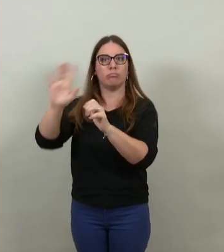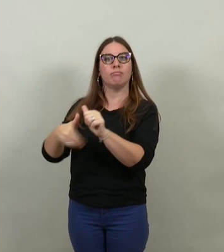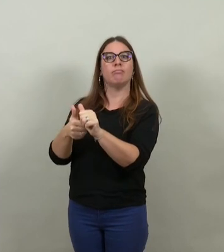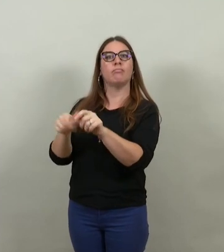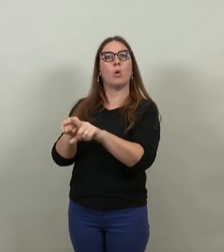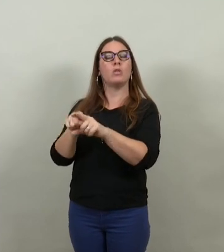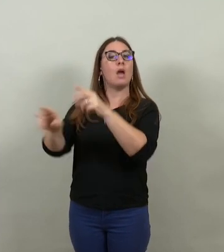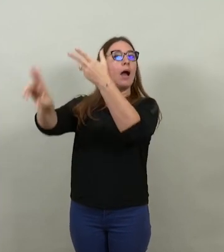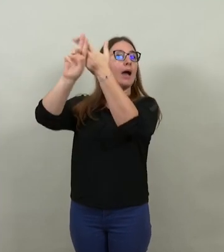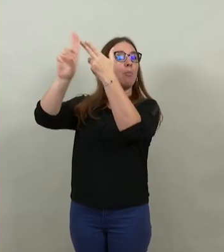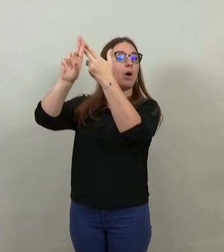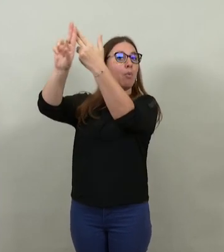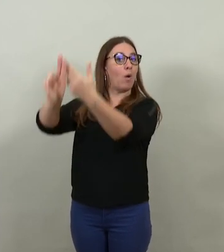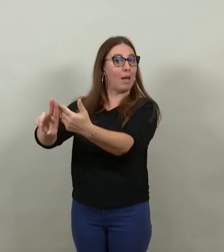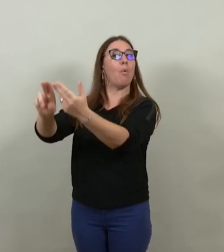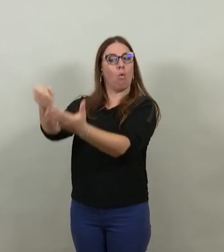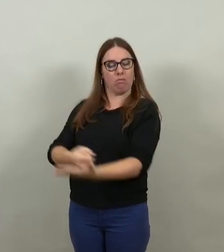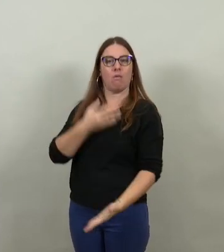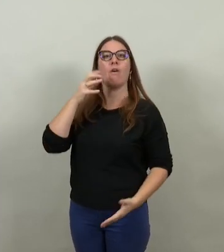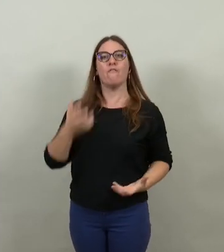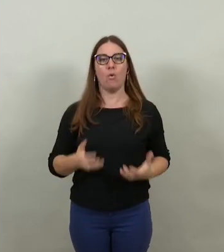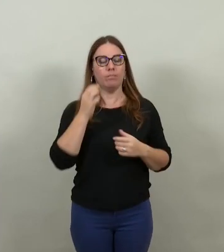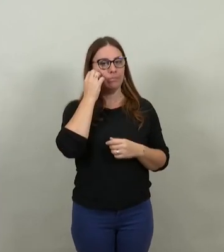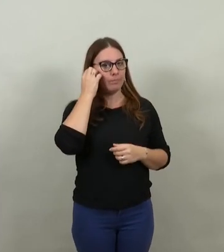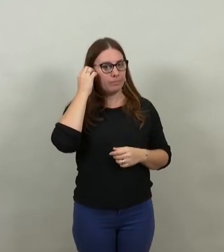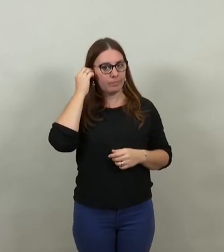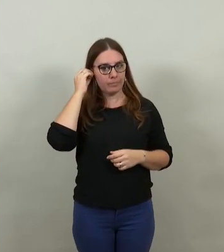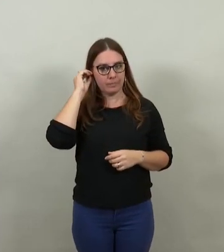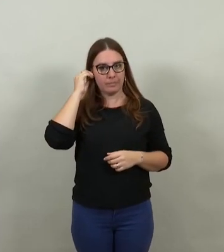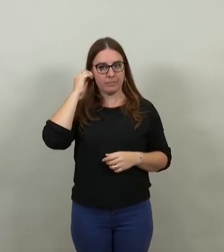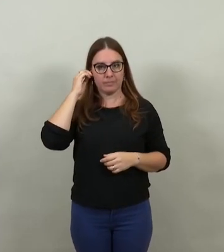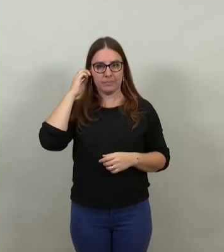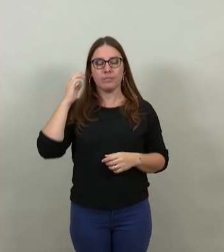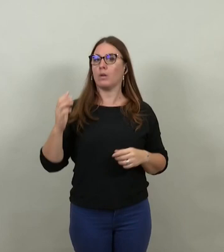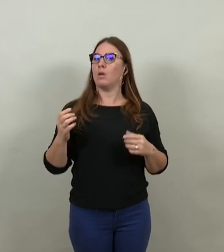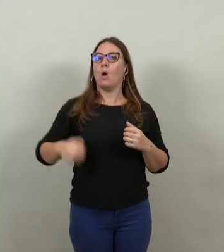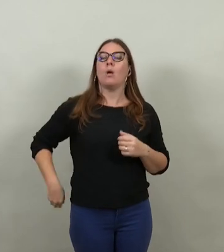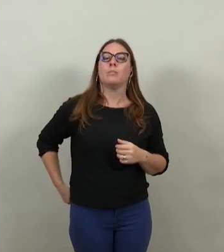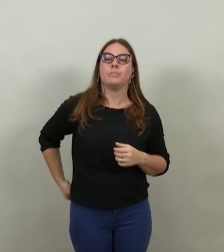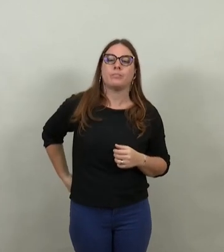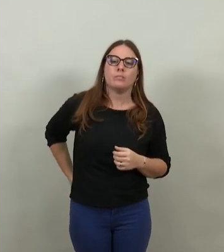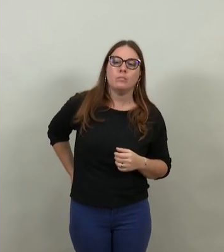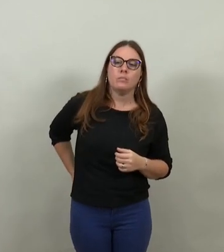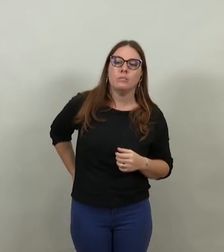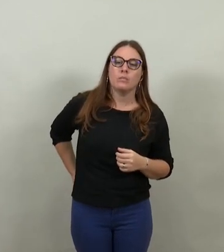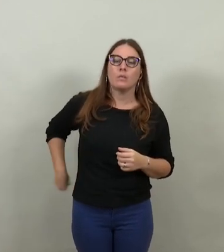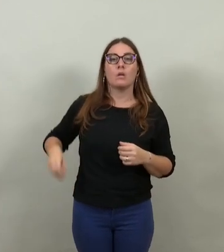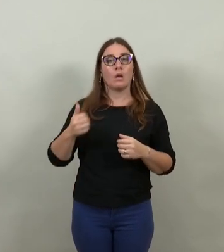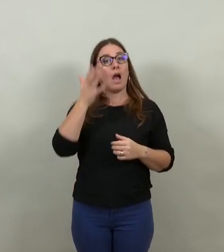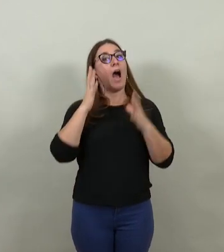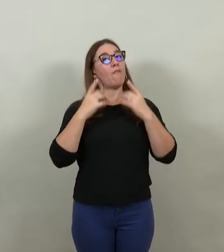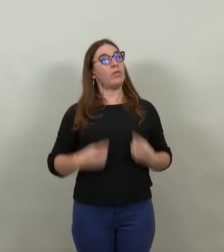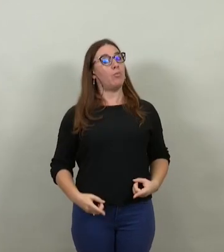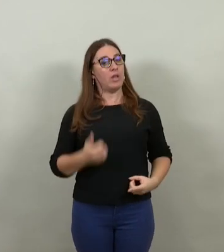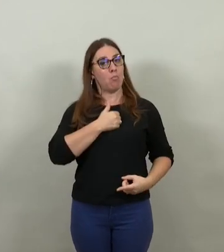réponses qu'il aura que vous aurez donc obtenu notre c'est d'ailleurs une proposition que j'avais à l'époque lorsque j'étais député